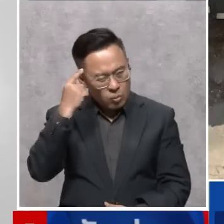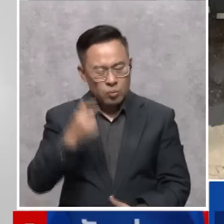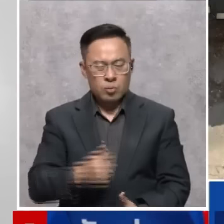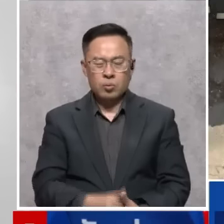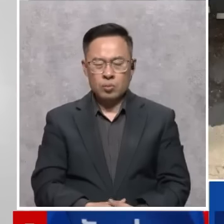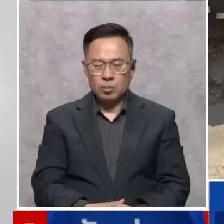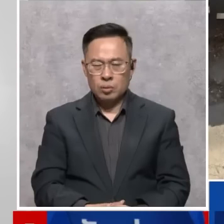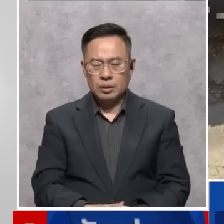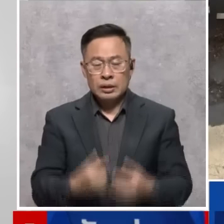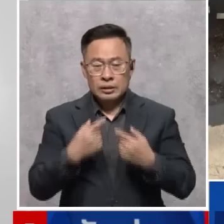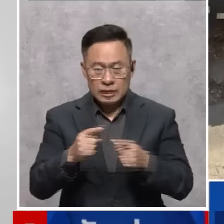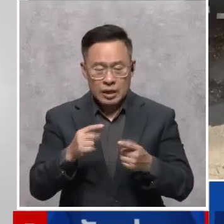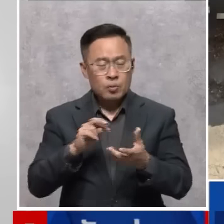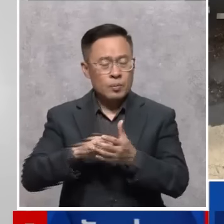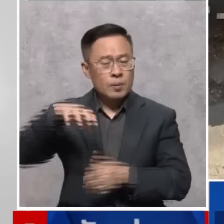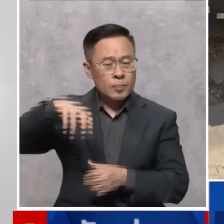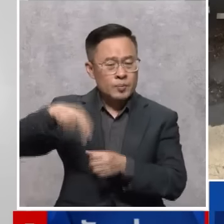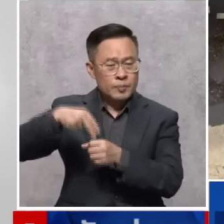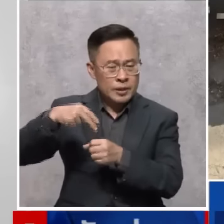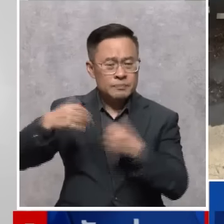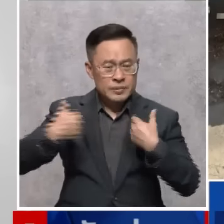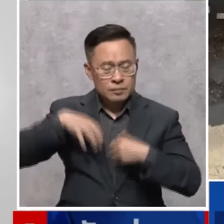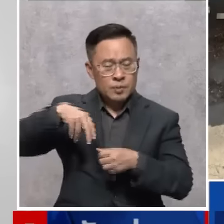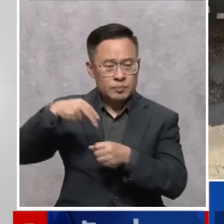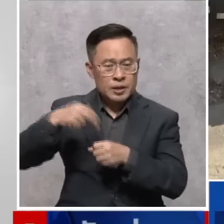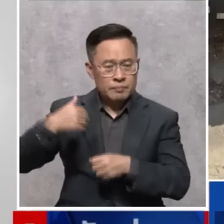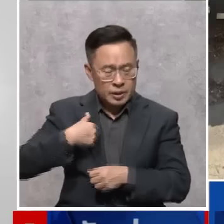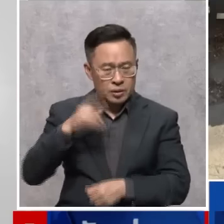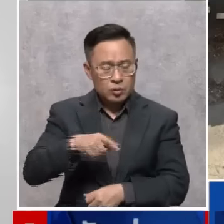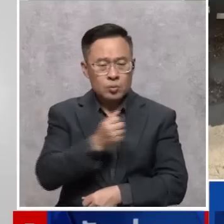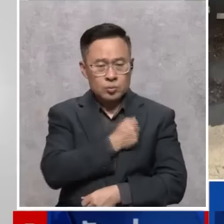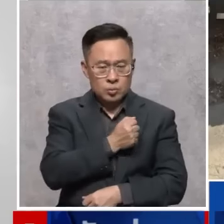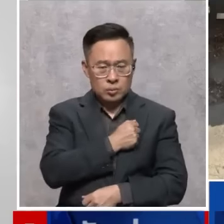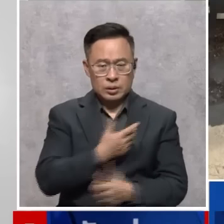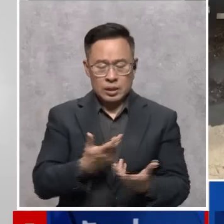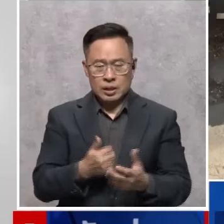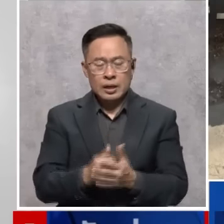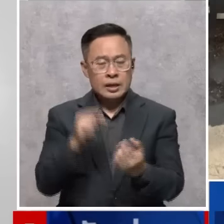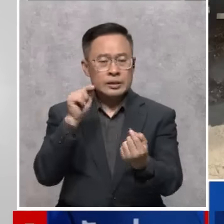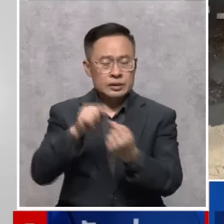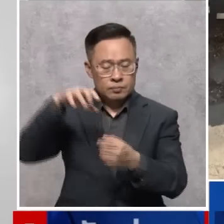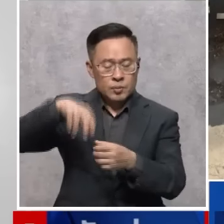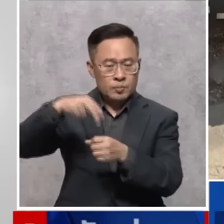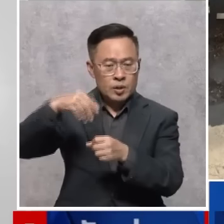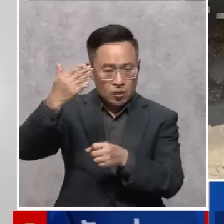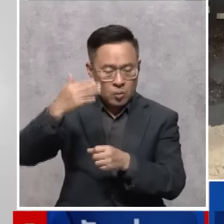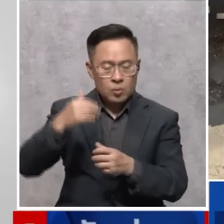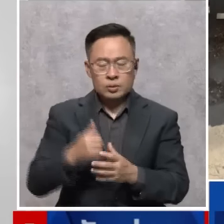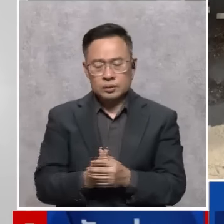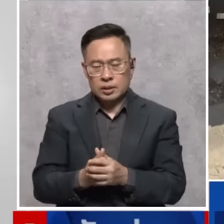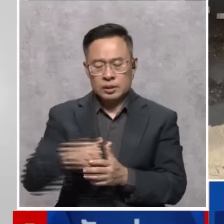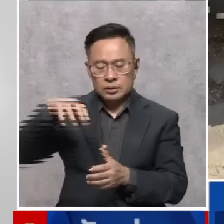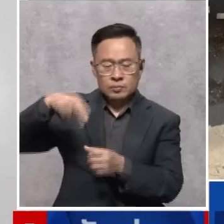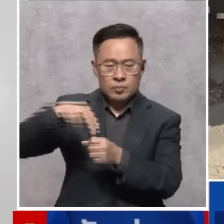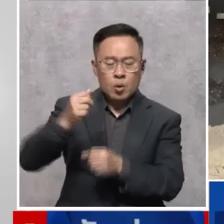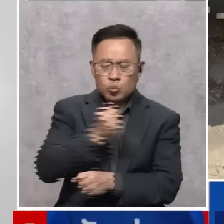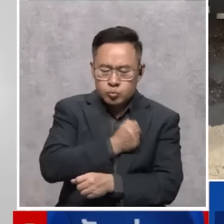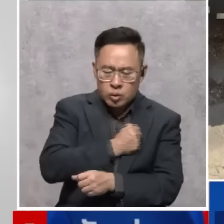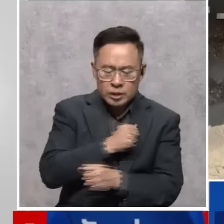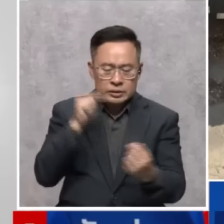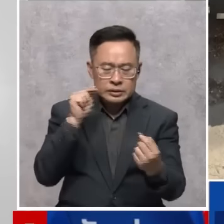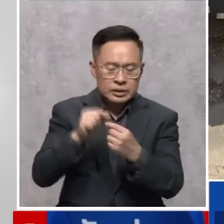จริงๆแต่ส่วนตัวของเขาเนี่ยก็ยังเคยอั้นมาถึงที่บ้านหรือไม่ก็รอให้ถึงที่ปั๊มก่อนแล้วก็ค่อยจะไปปลดหนักปลด